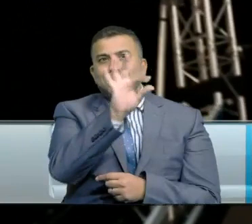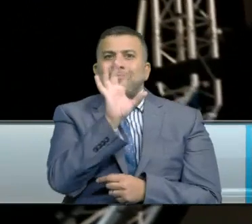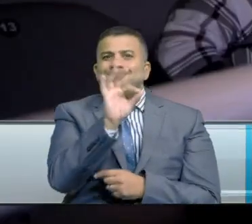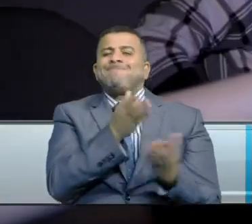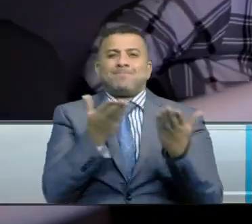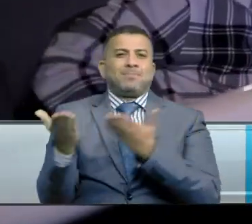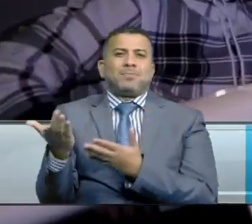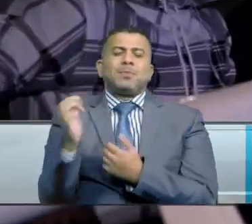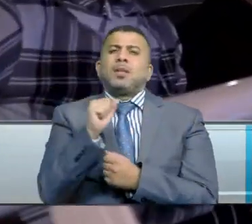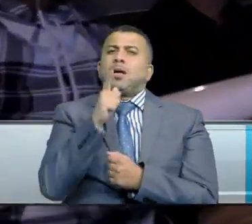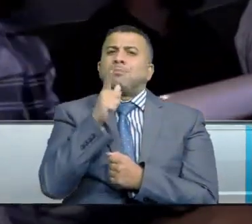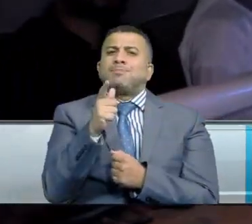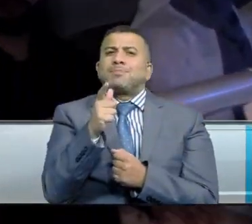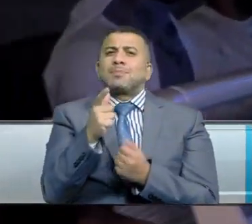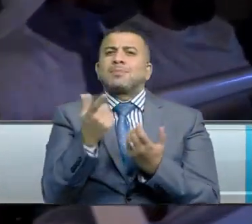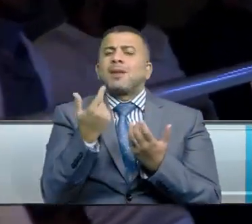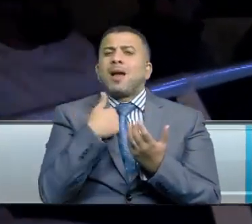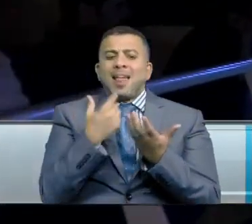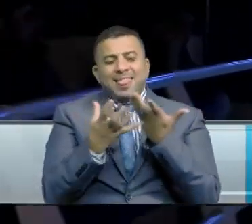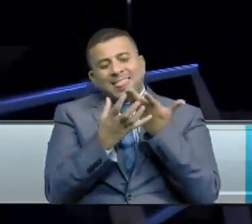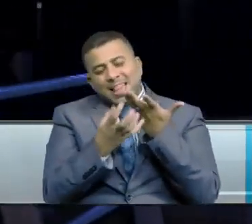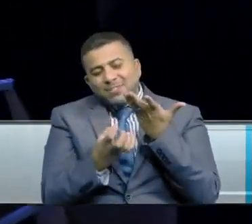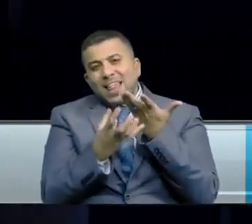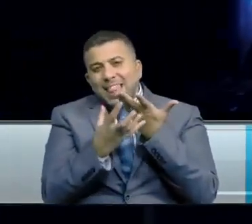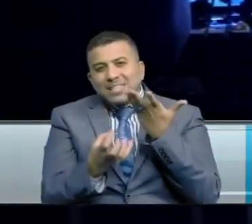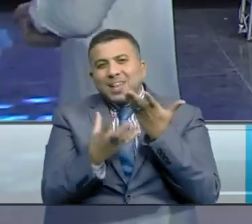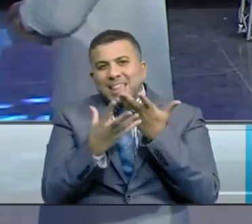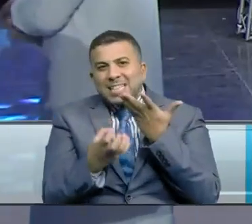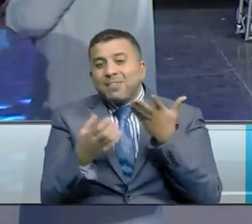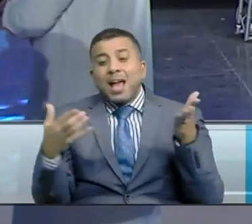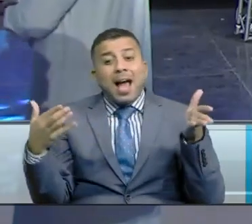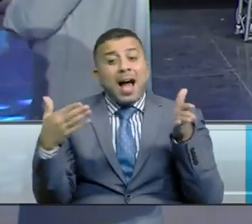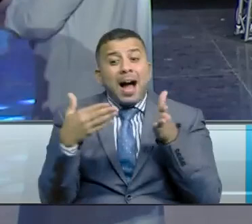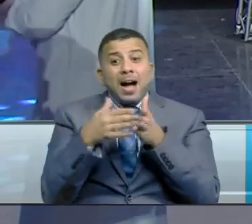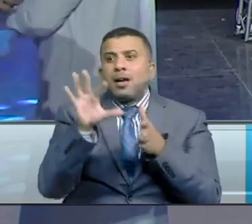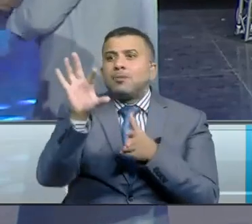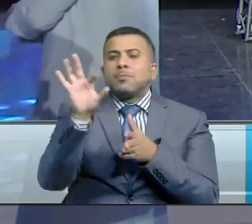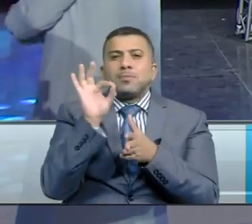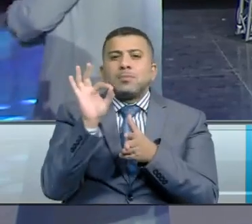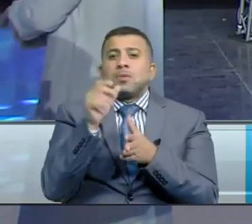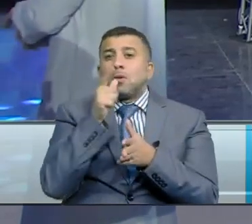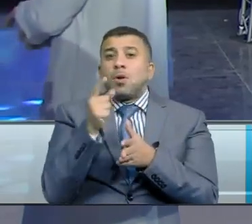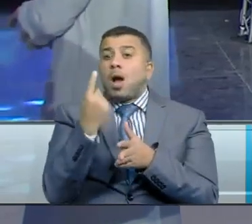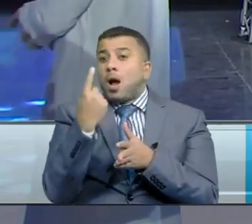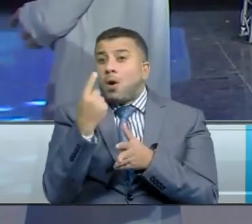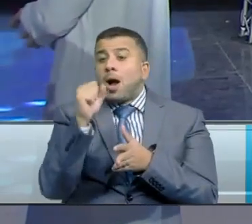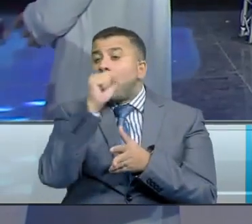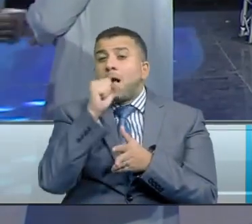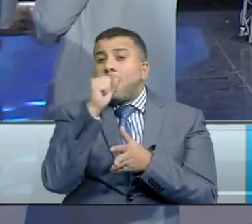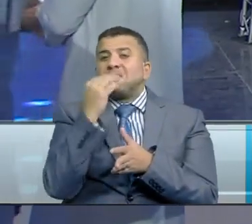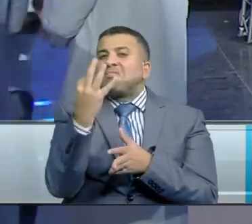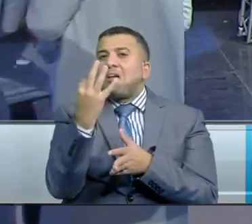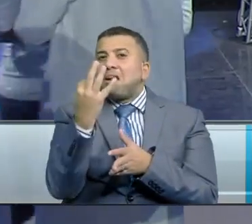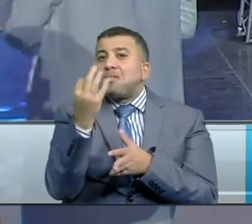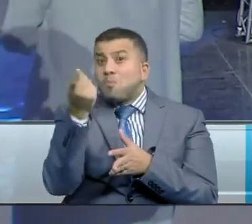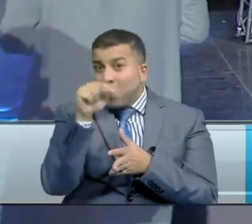لعملية التصفيات الختامية أو في السهرات الختامية، سوف يغادرنا يعني للأسف في السهرة الأولى 3